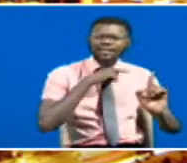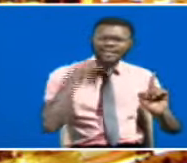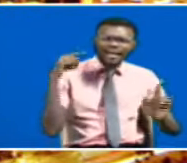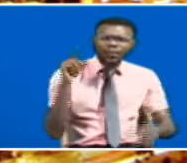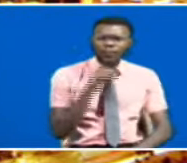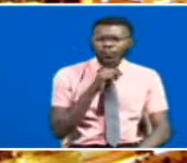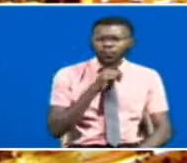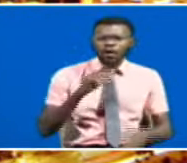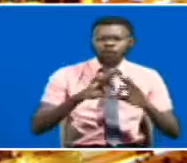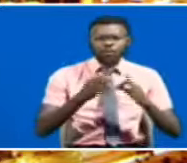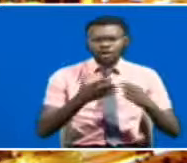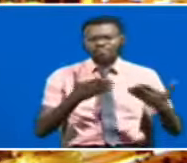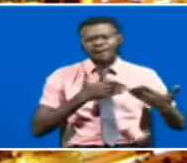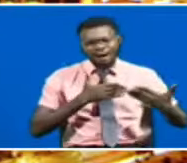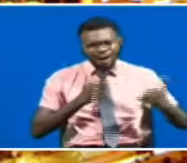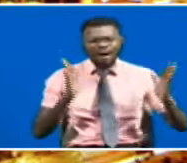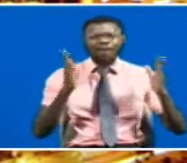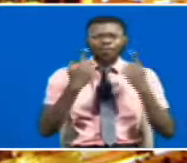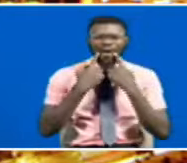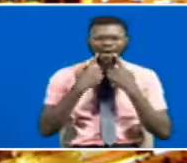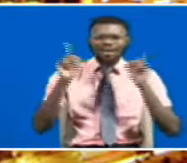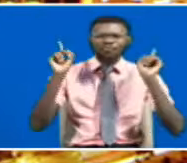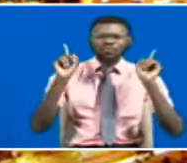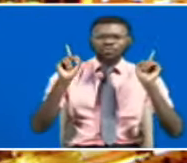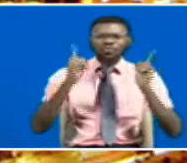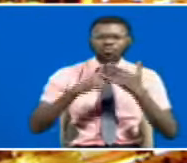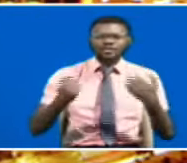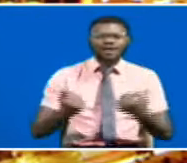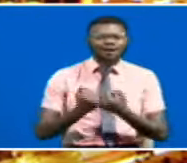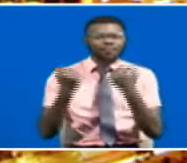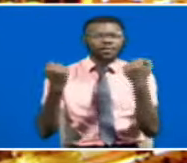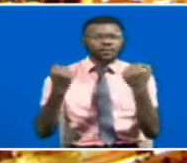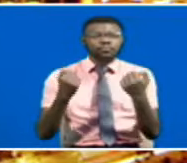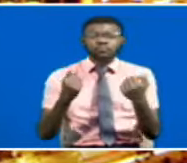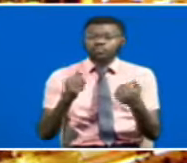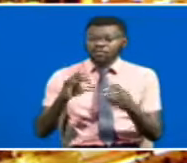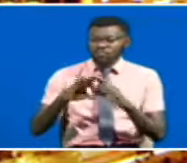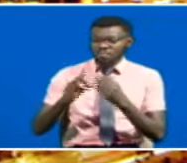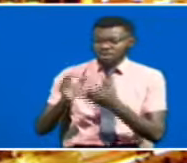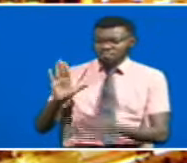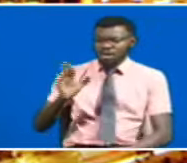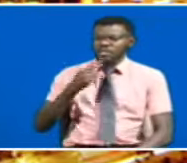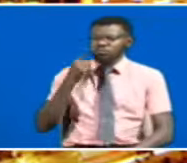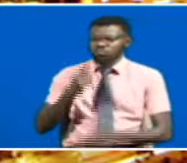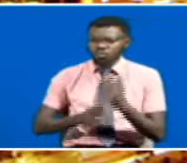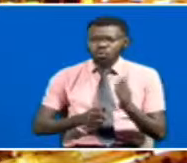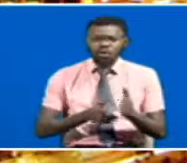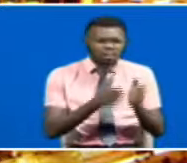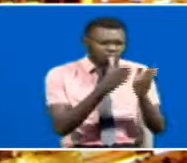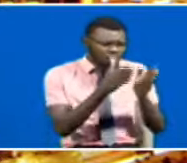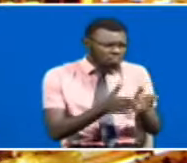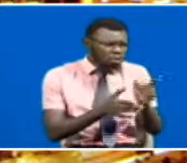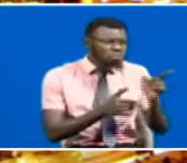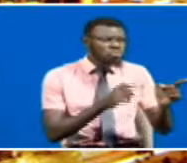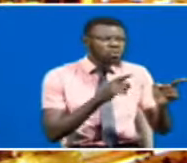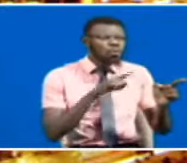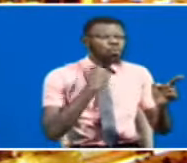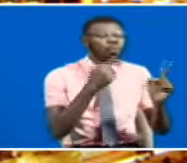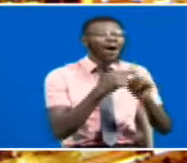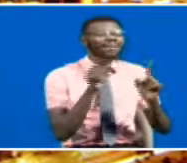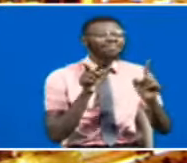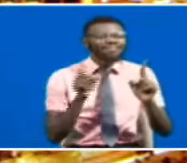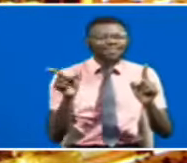kuzungumza. Familia ya Rita Waeni Mwendo imethibitisha kuwa mtekaji nyara aliitisha kikombozi cha shilingi nusu milioni